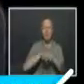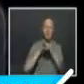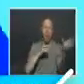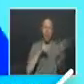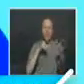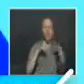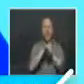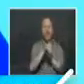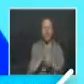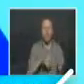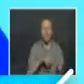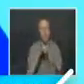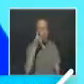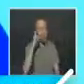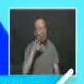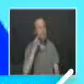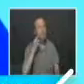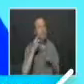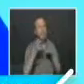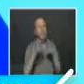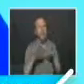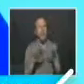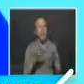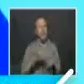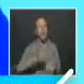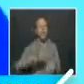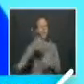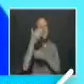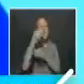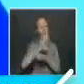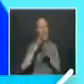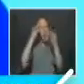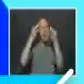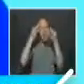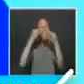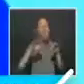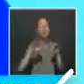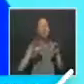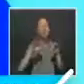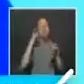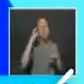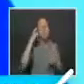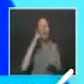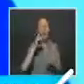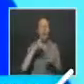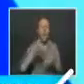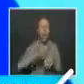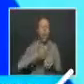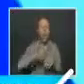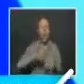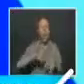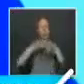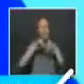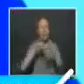הבדיחה? אנחנו, אבל מדינה בלי מוסר יכולה להתקיים, ריבונו של עולם, מי אתם מבלבלים את המוח ימין שמאל?